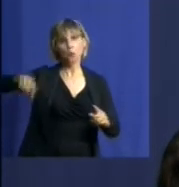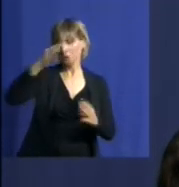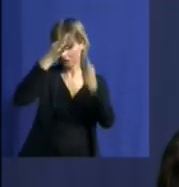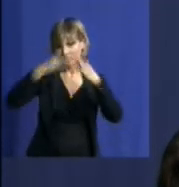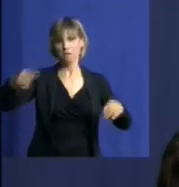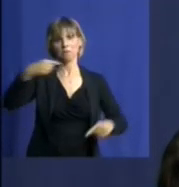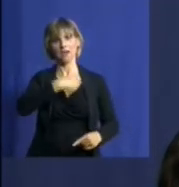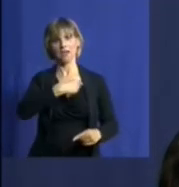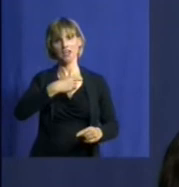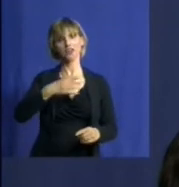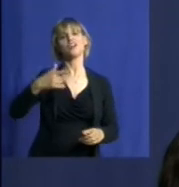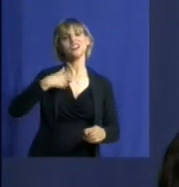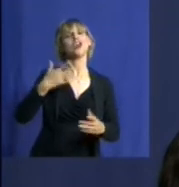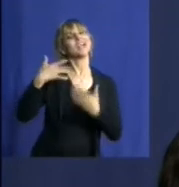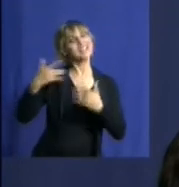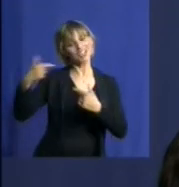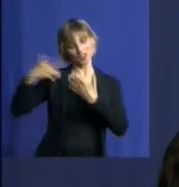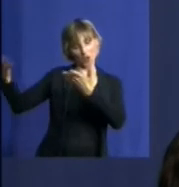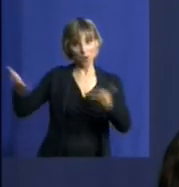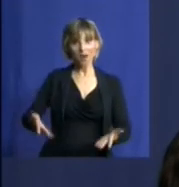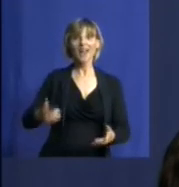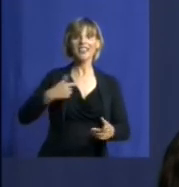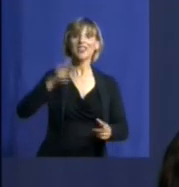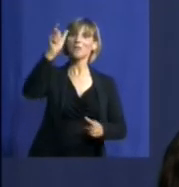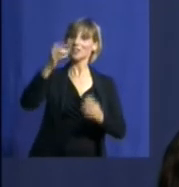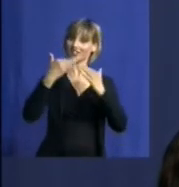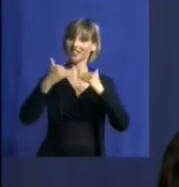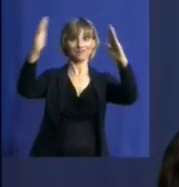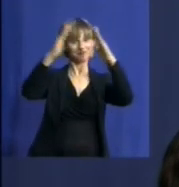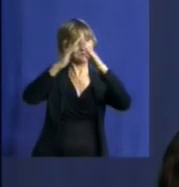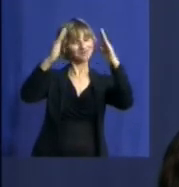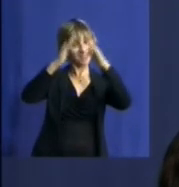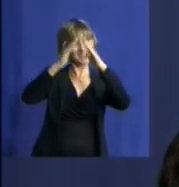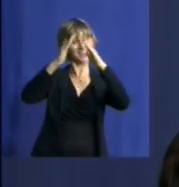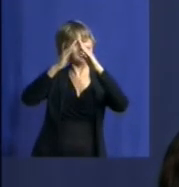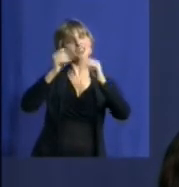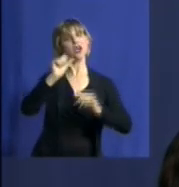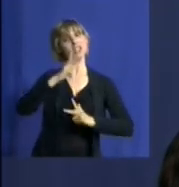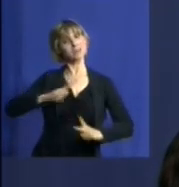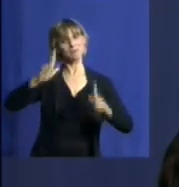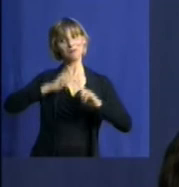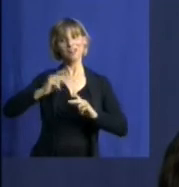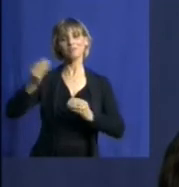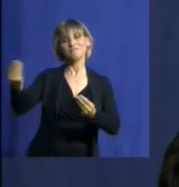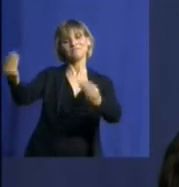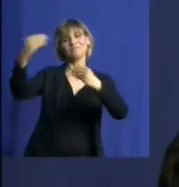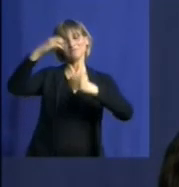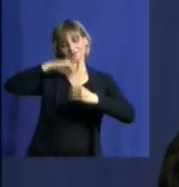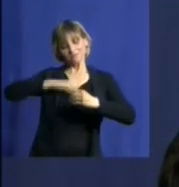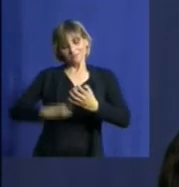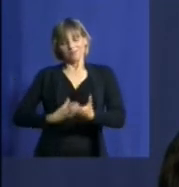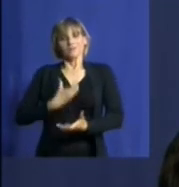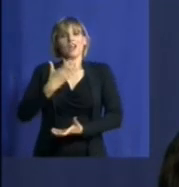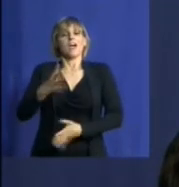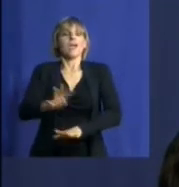per essere stata qua e spero che alla gente a casa sia arrivato il tuo contenuto forte emotivo che hai, che io ho